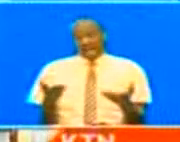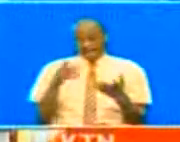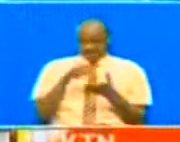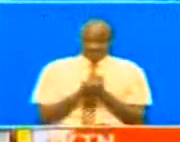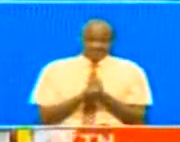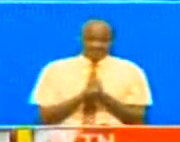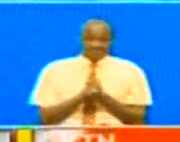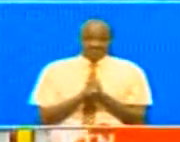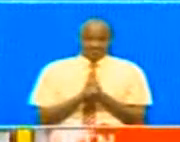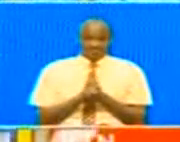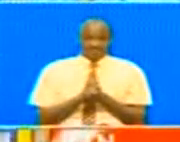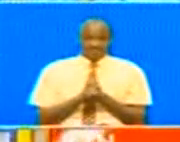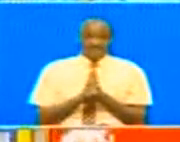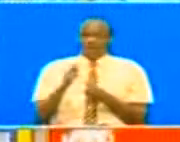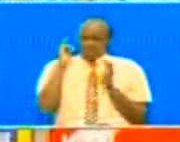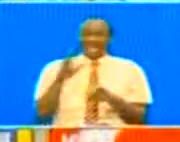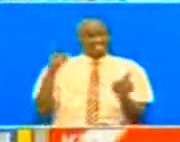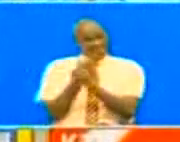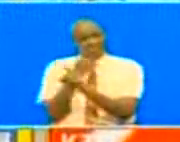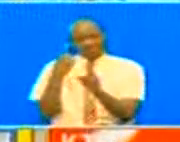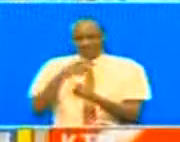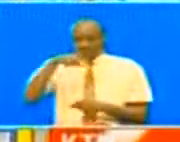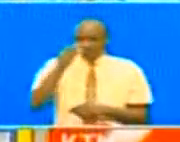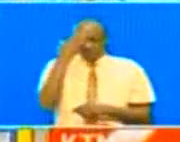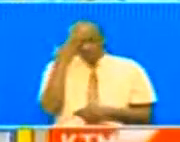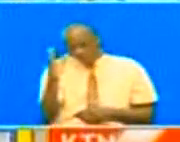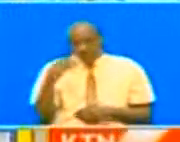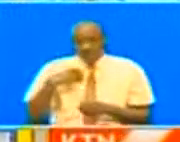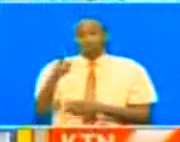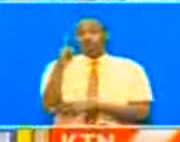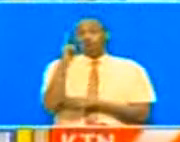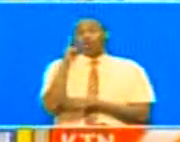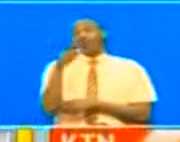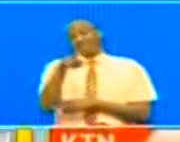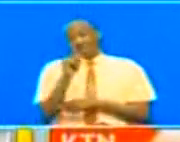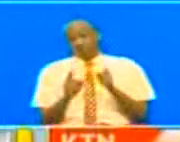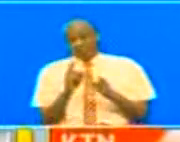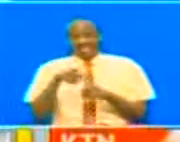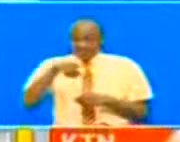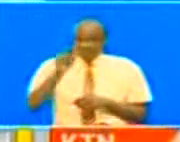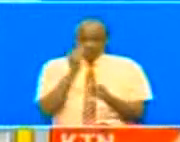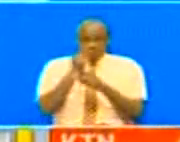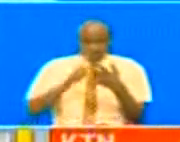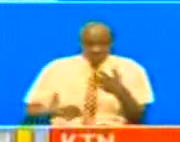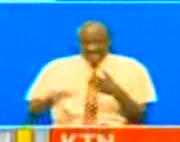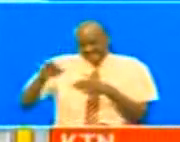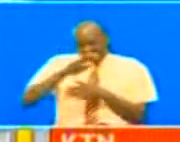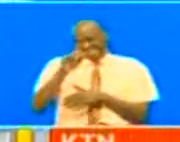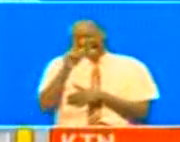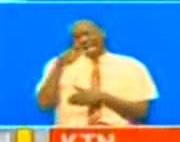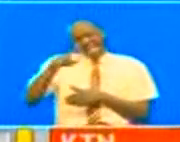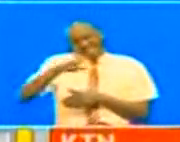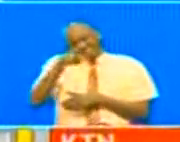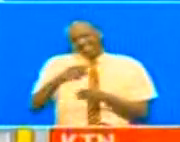kutoka mbali, mahakimu kutojifahamisha na miswada au sheria tata, na kuhudumu katika eneo moja kwa kipindi